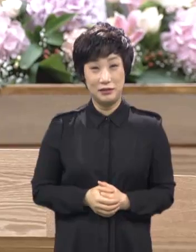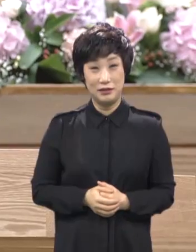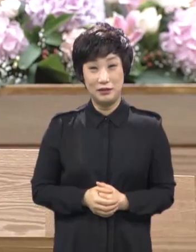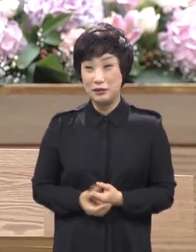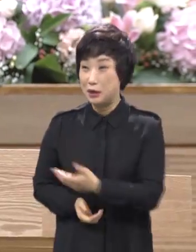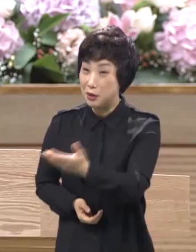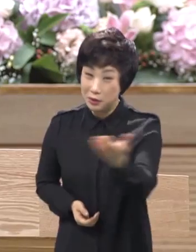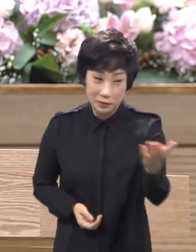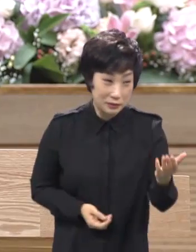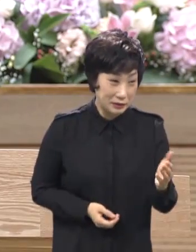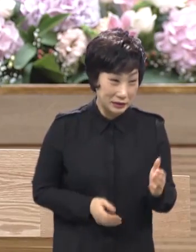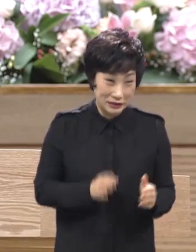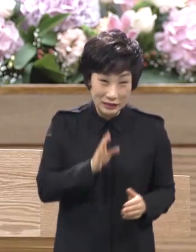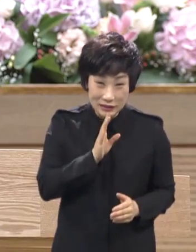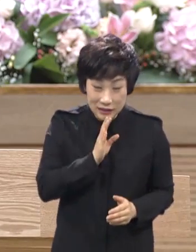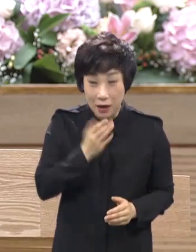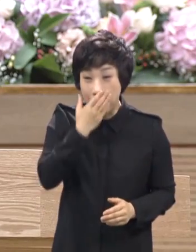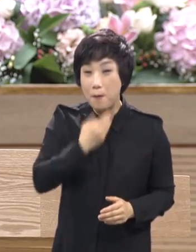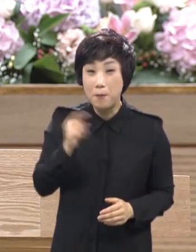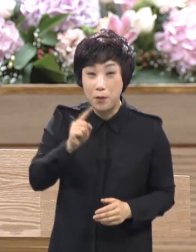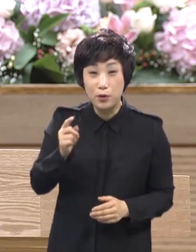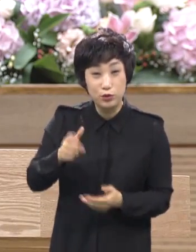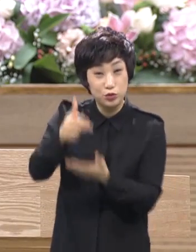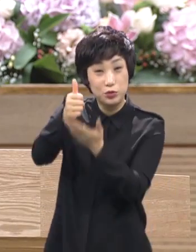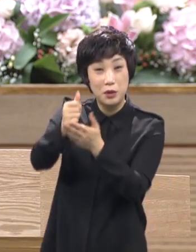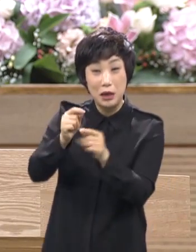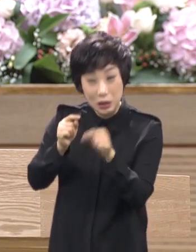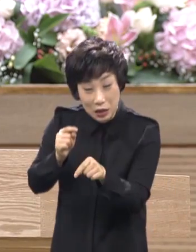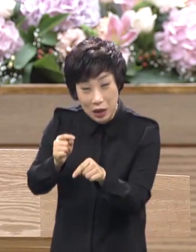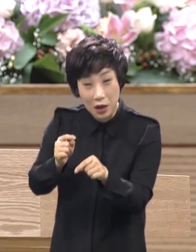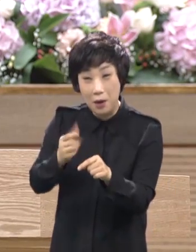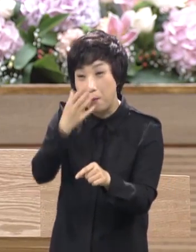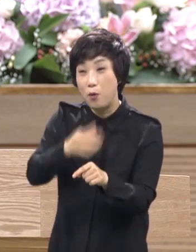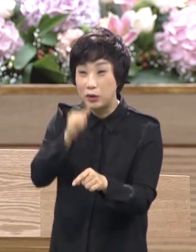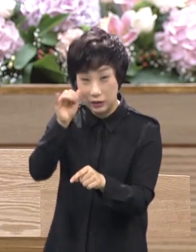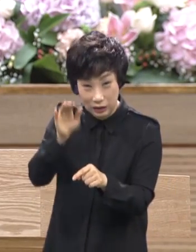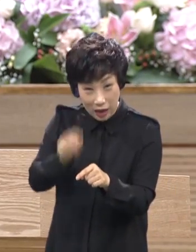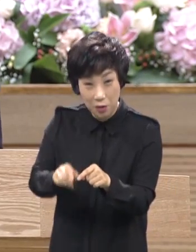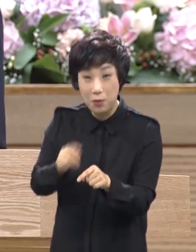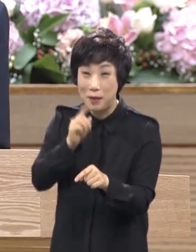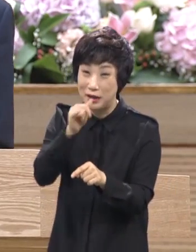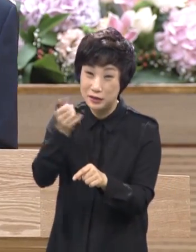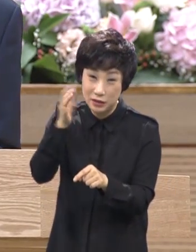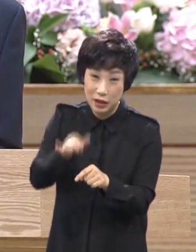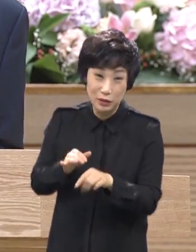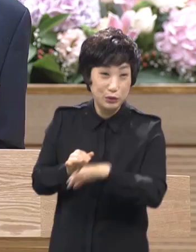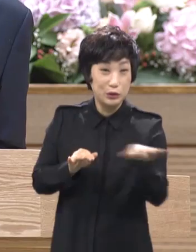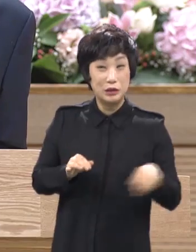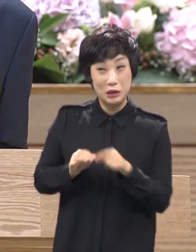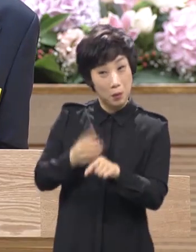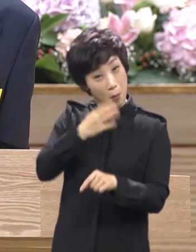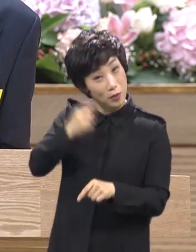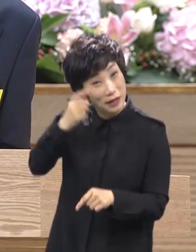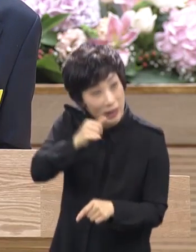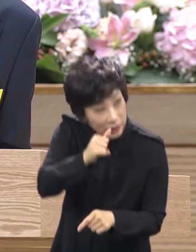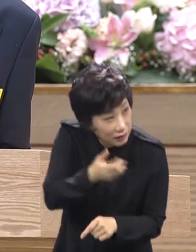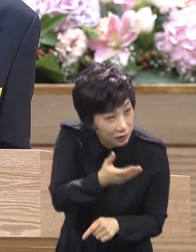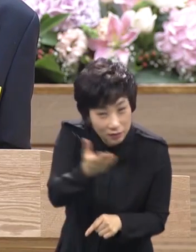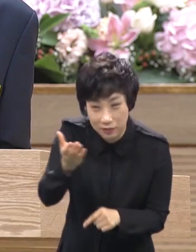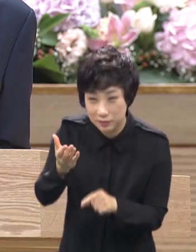근데 진짜 복이, 주님이 그것이 복이라고 했는데 우리는 그런 걸 복으로